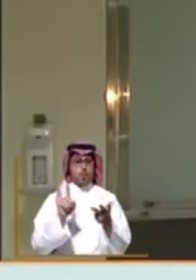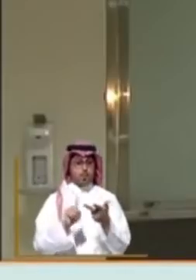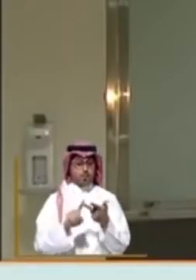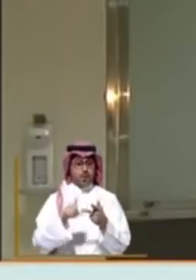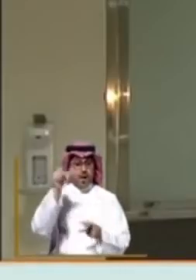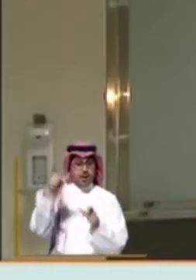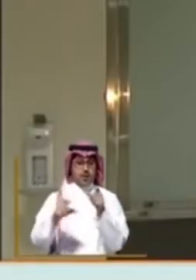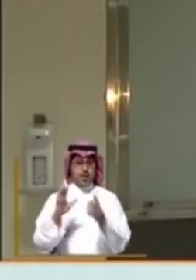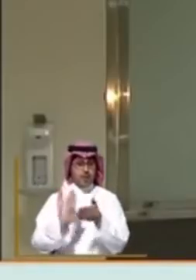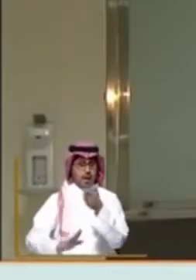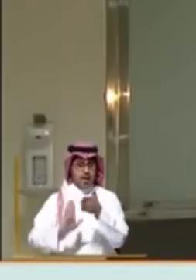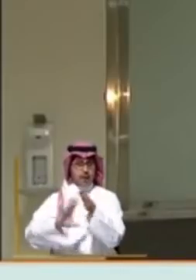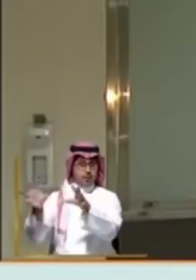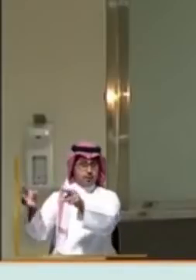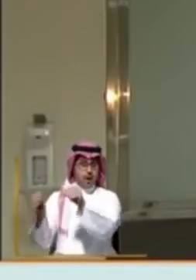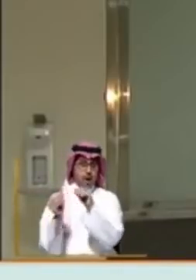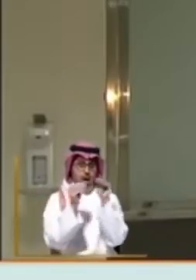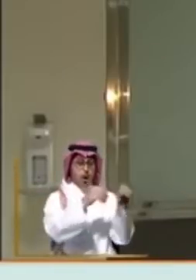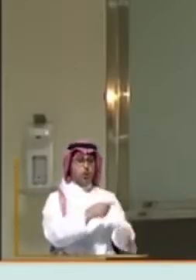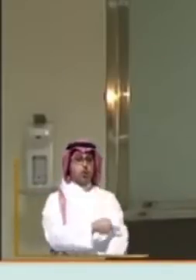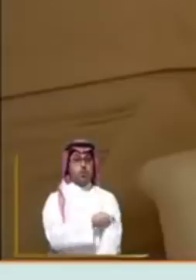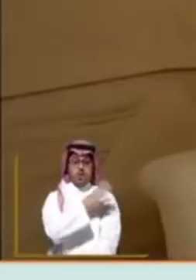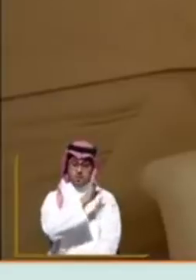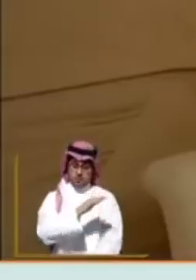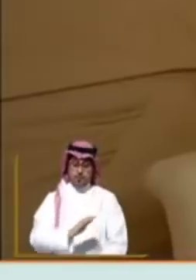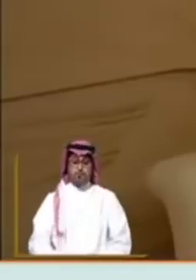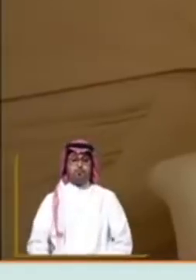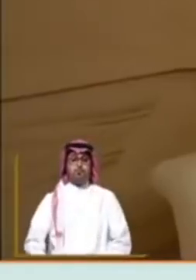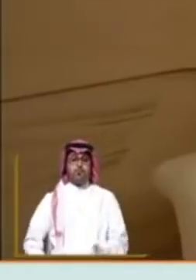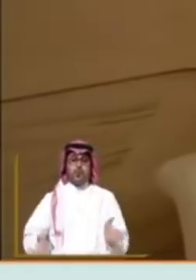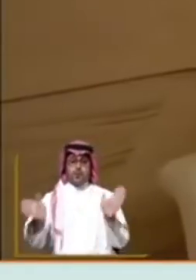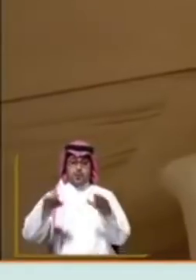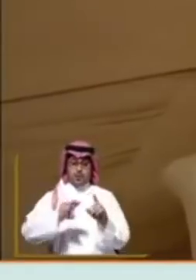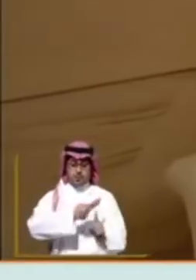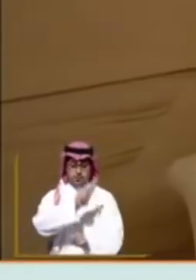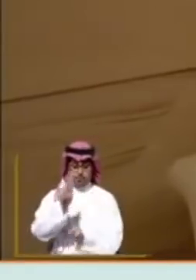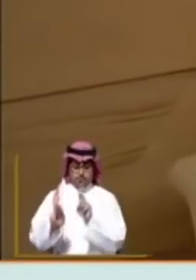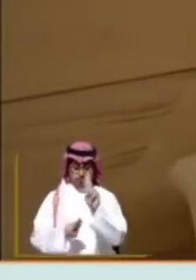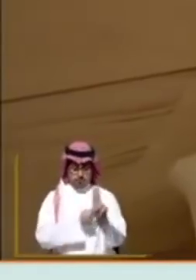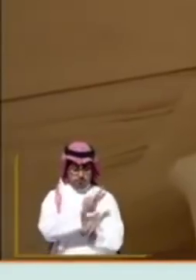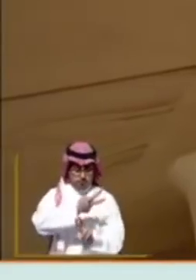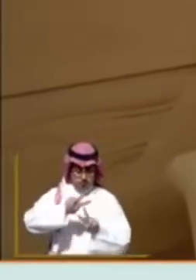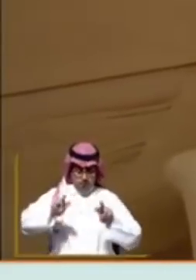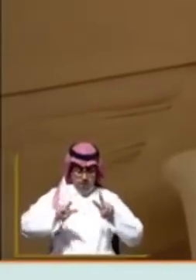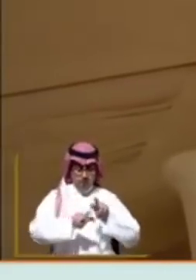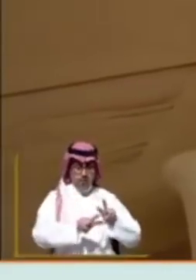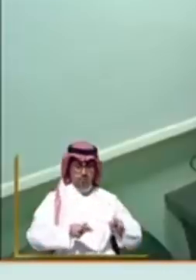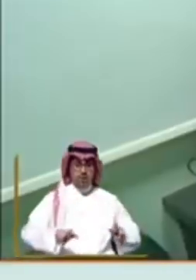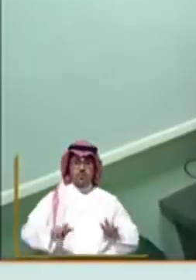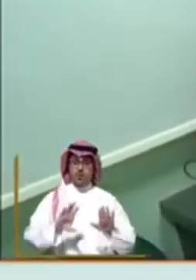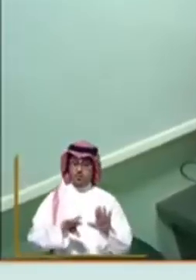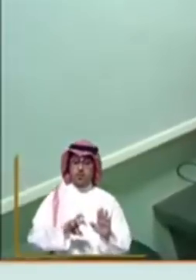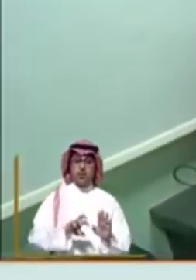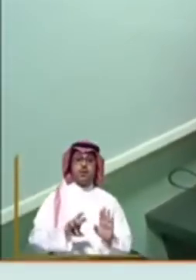إلى المستشفيات لأخذ العلاجات اللازمة والطارئة فيها. ويتم تشخيص حالة المريض وتقديم الاستشارة الطبية عبر الاتصال